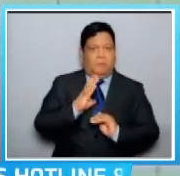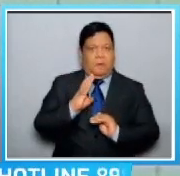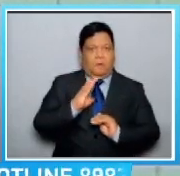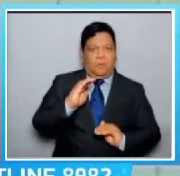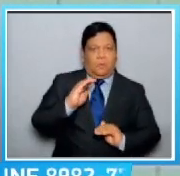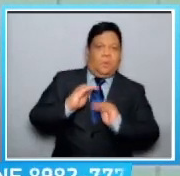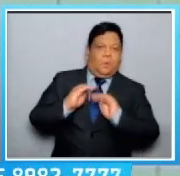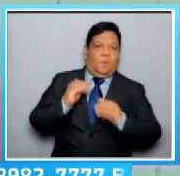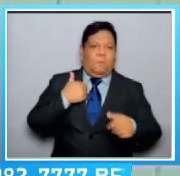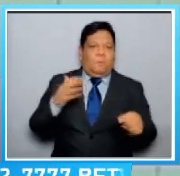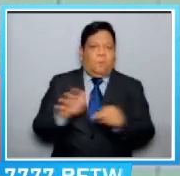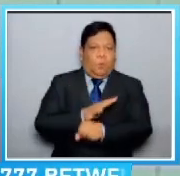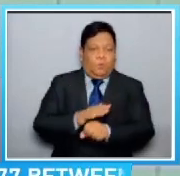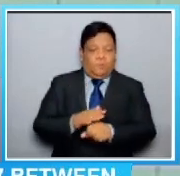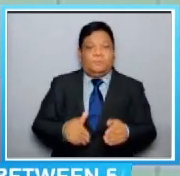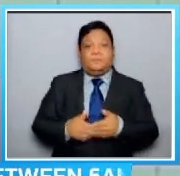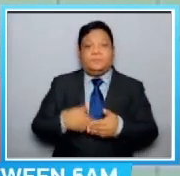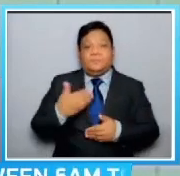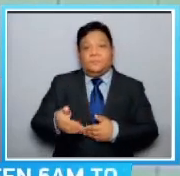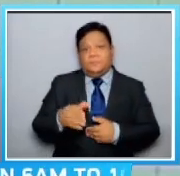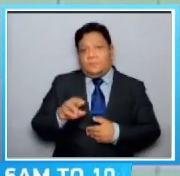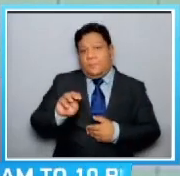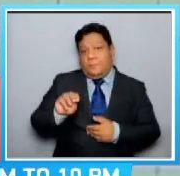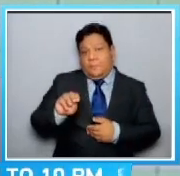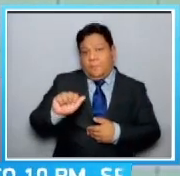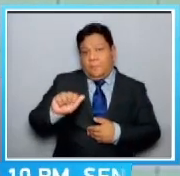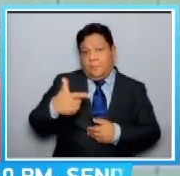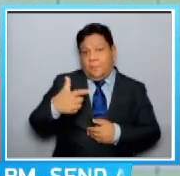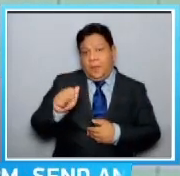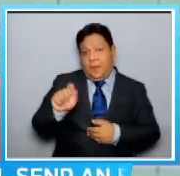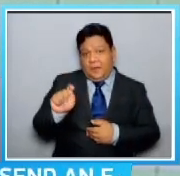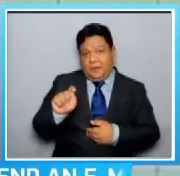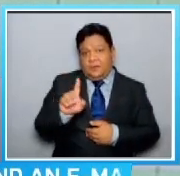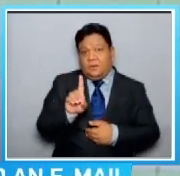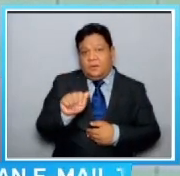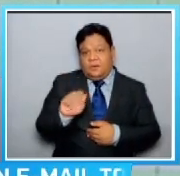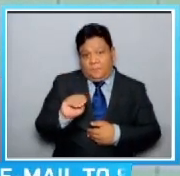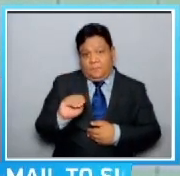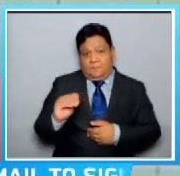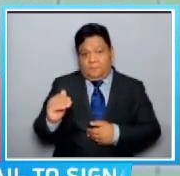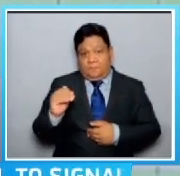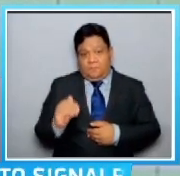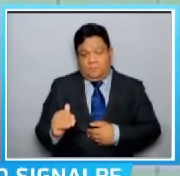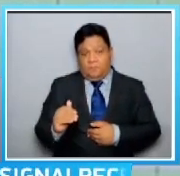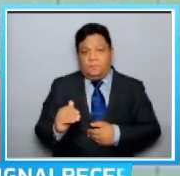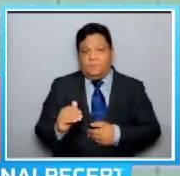Magat, na ito talaga natin binabantayan, nasa